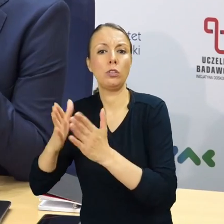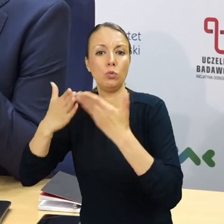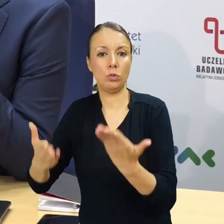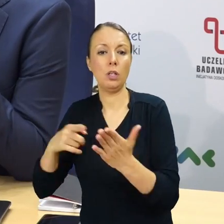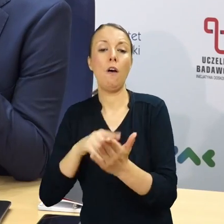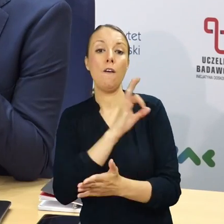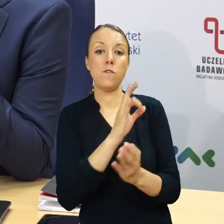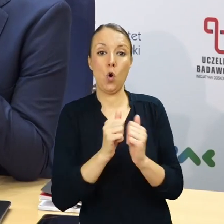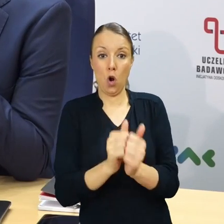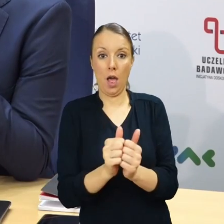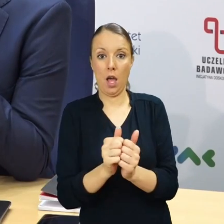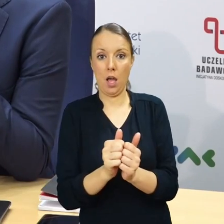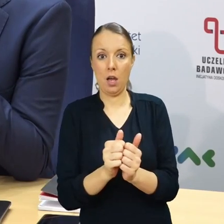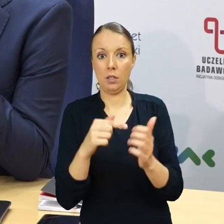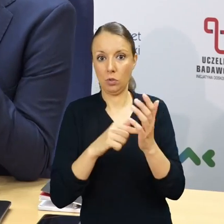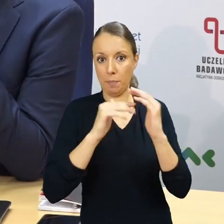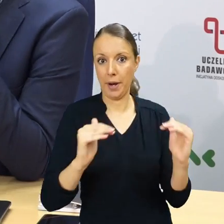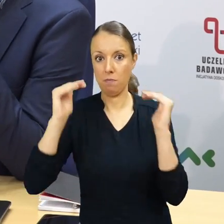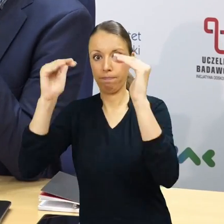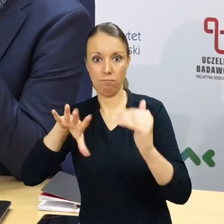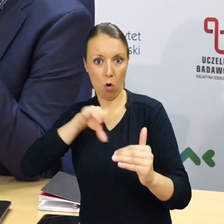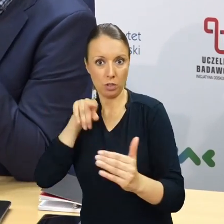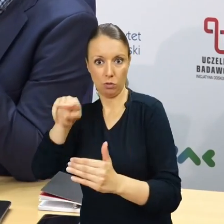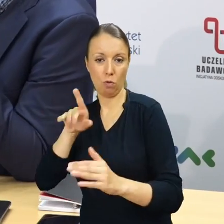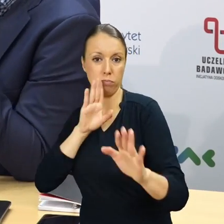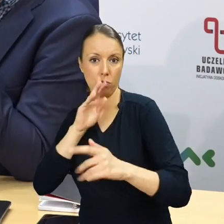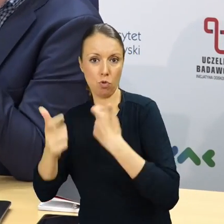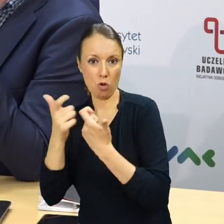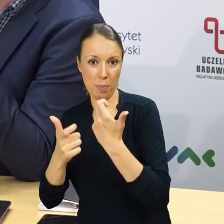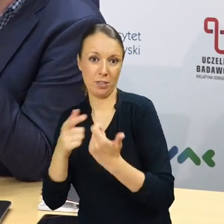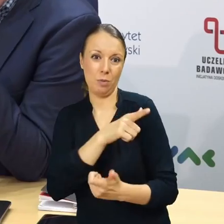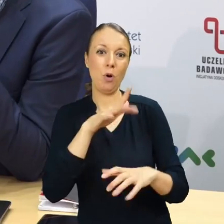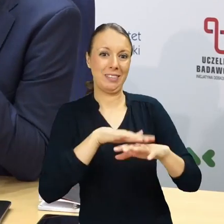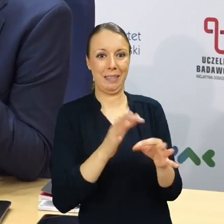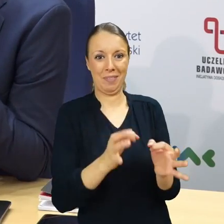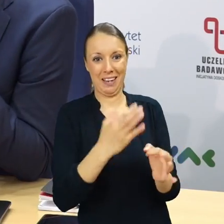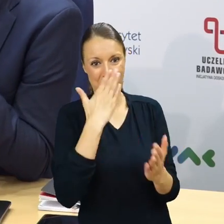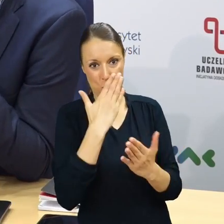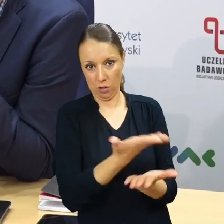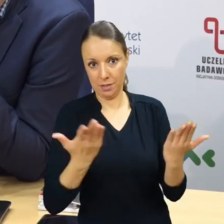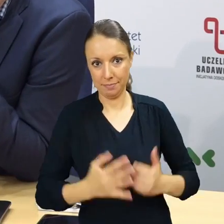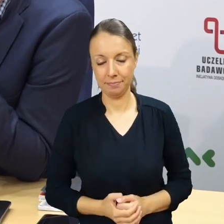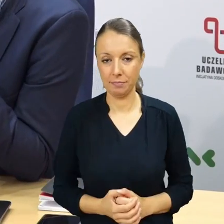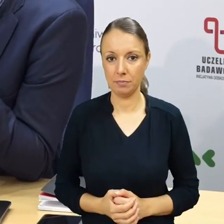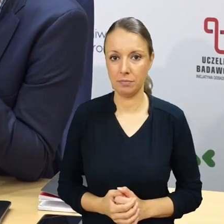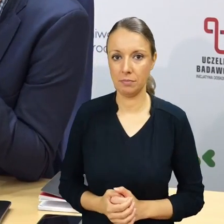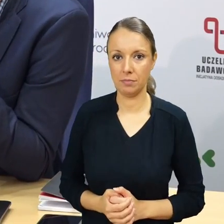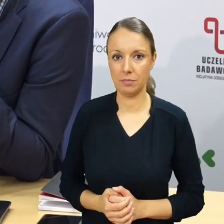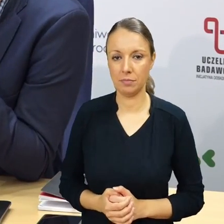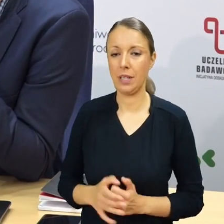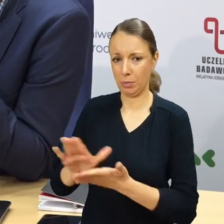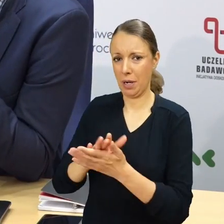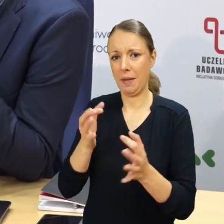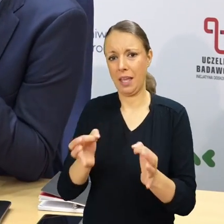bądź mu system powierza. Przepraszam tutaj Dziękuję za to uzupełnienie, bo rzeczywiście